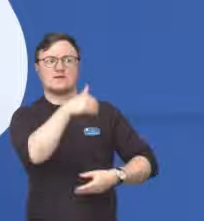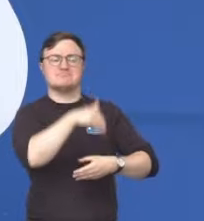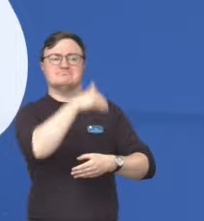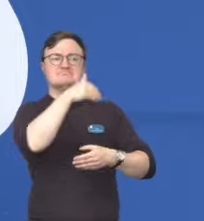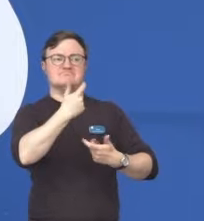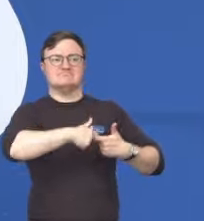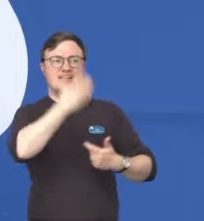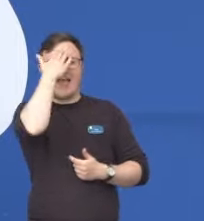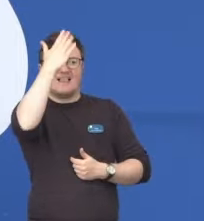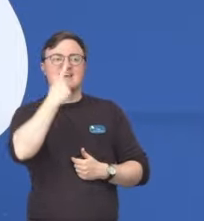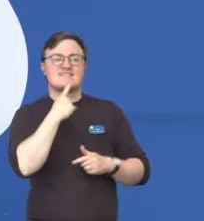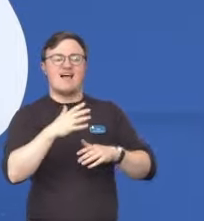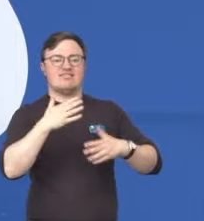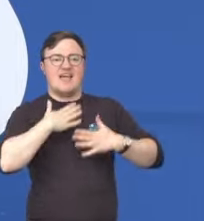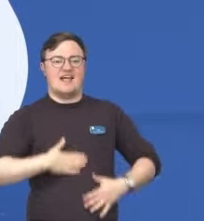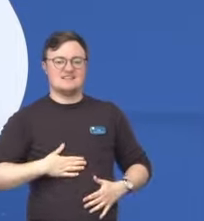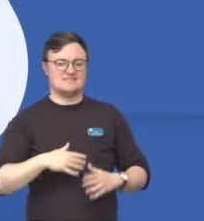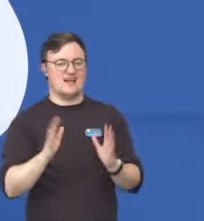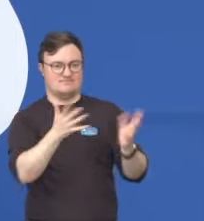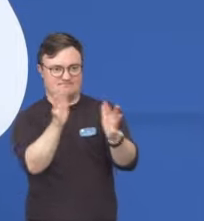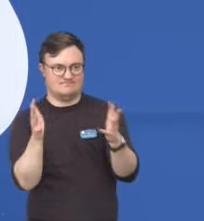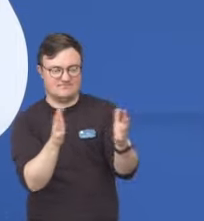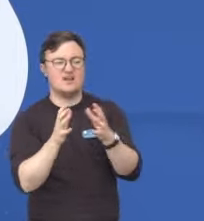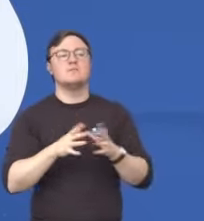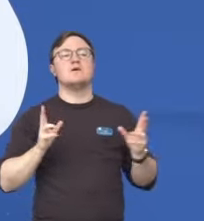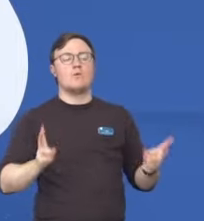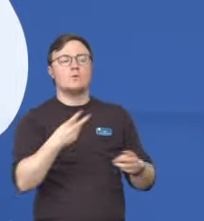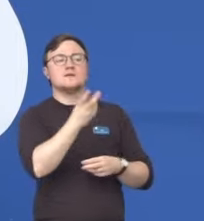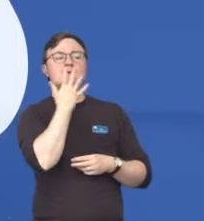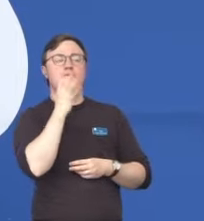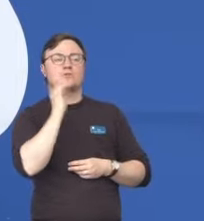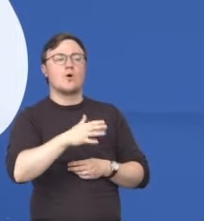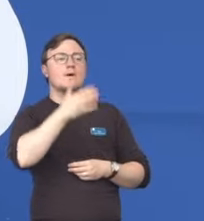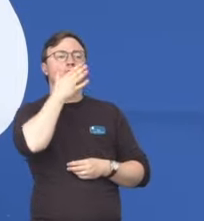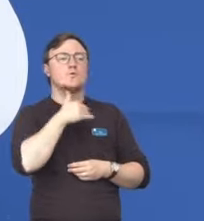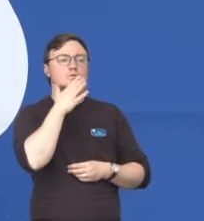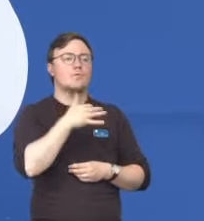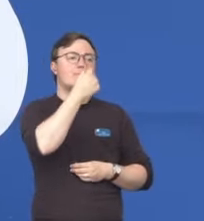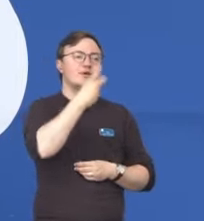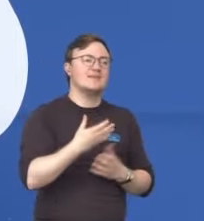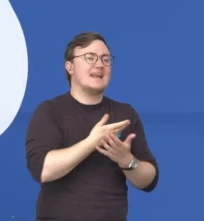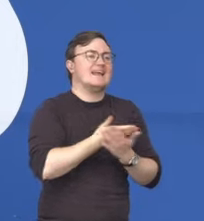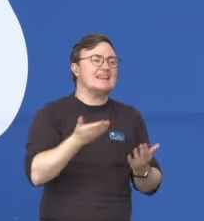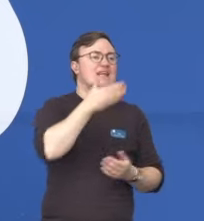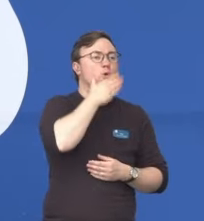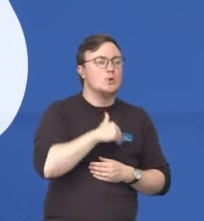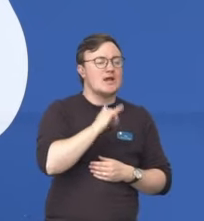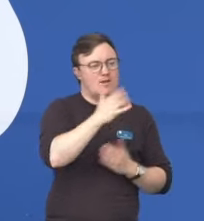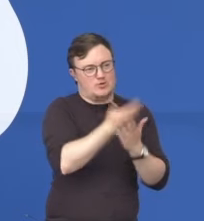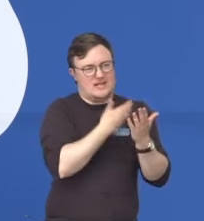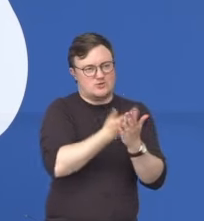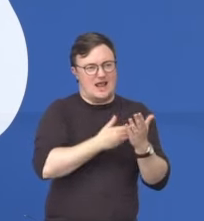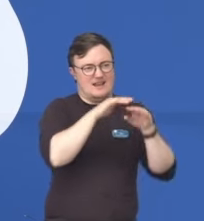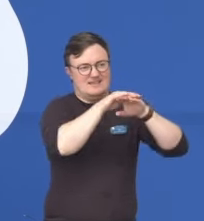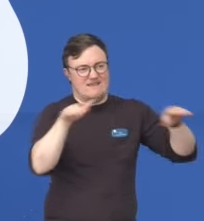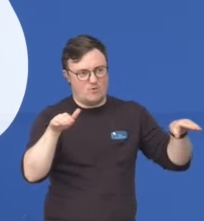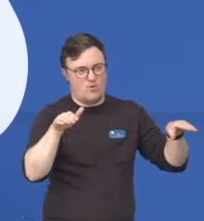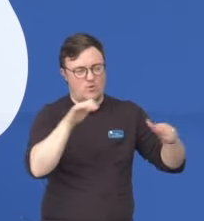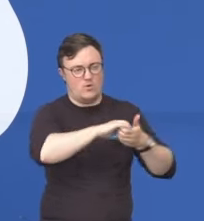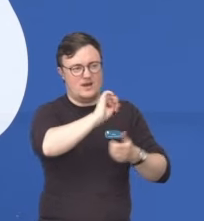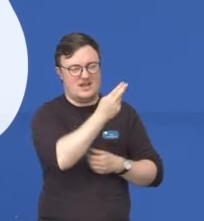SSU och Lisa. Men ni pratar också om att unga då inte skulle prioritera unga i politiken på nationell nivå, menar ni också då? Och